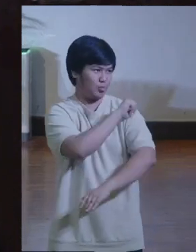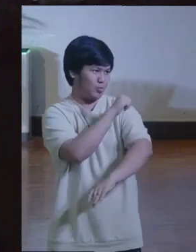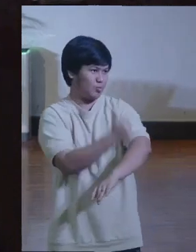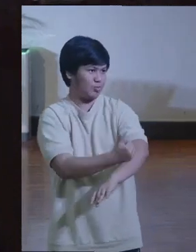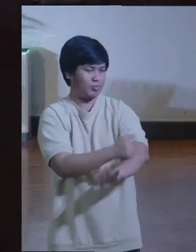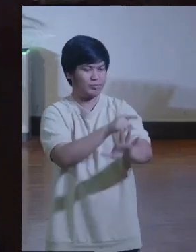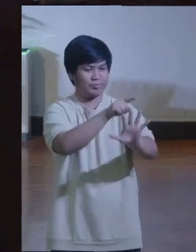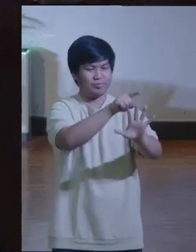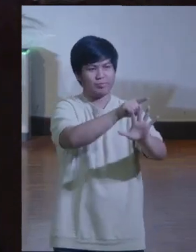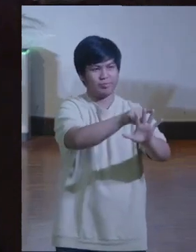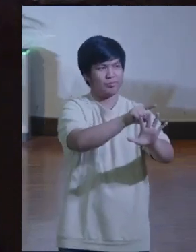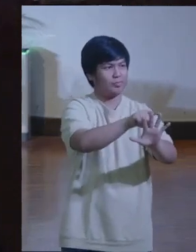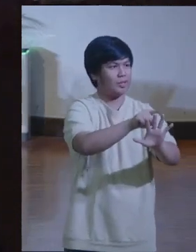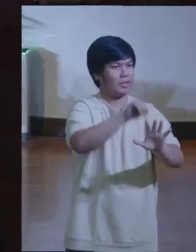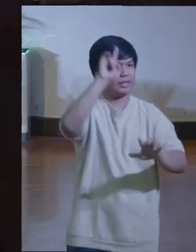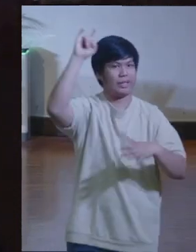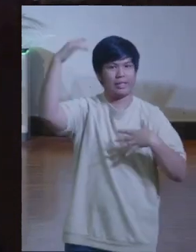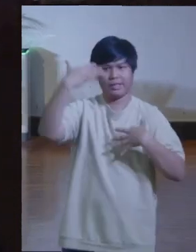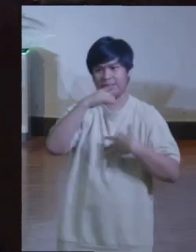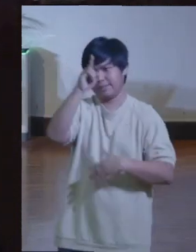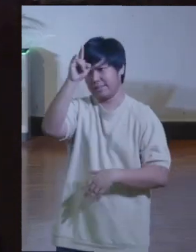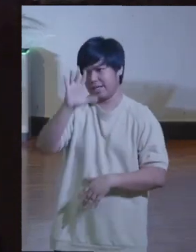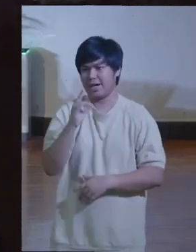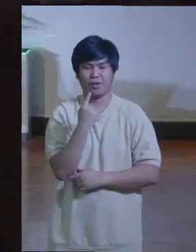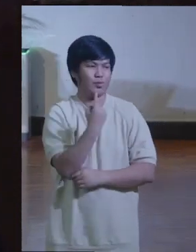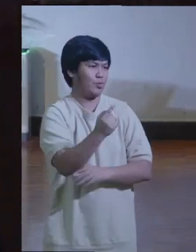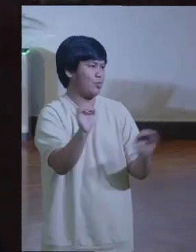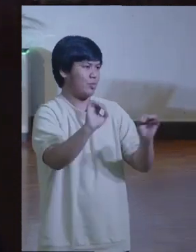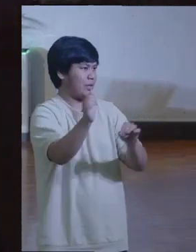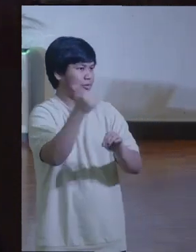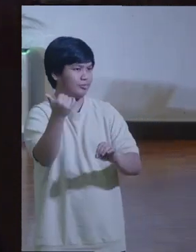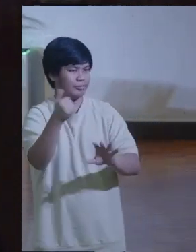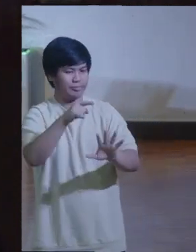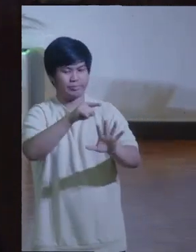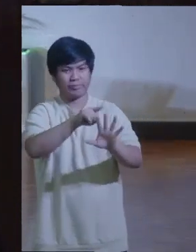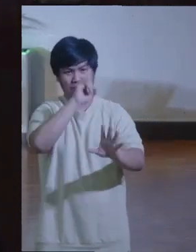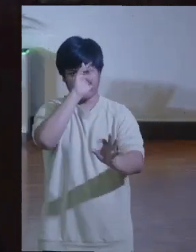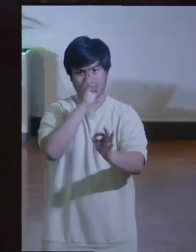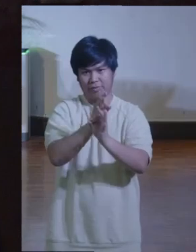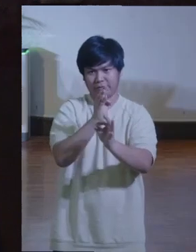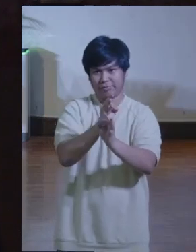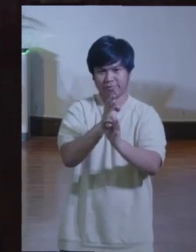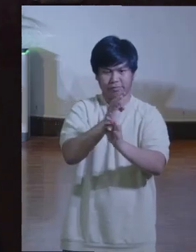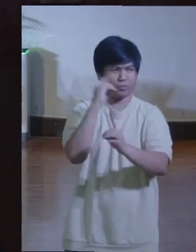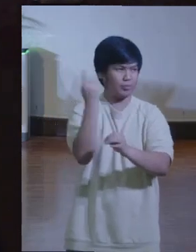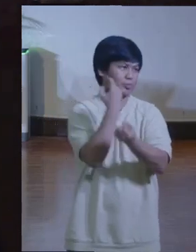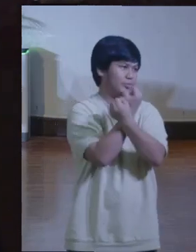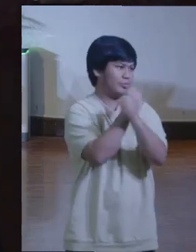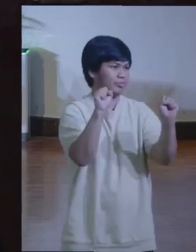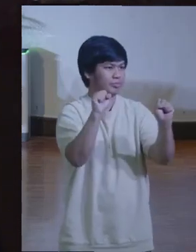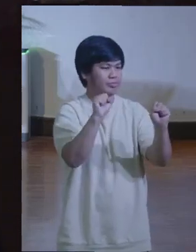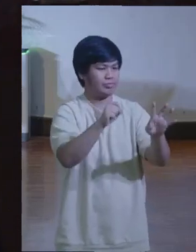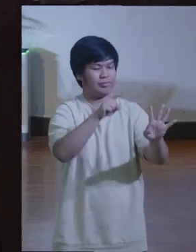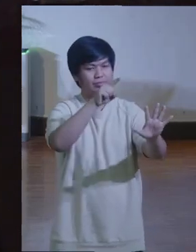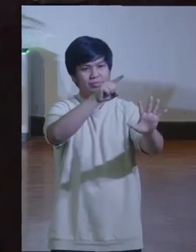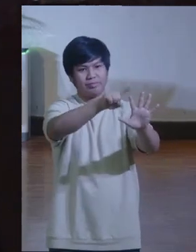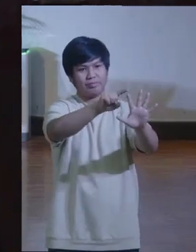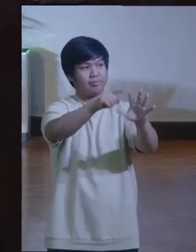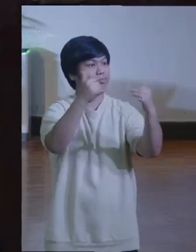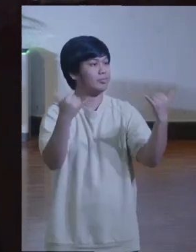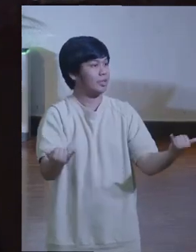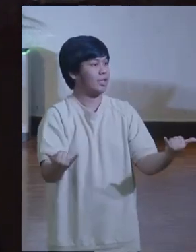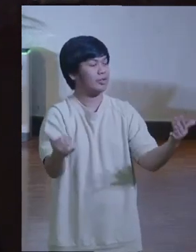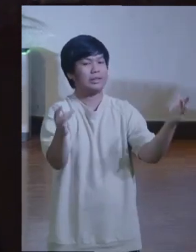alone. Sola Gratia, by grace alone. Sola Fide, by faith alone.